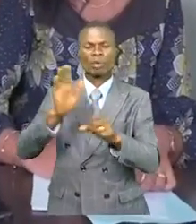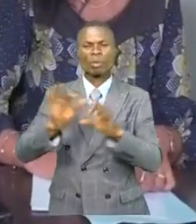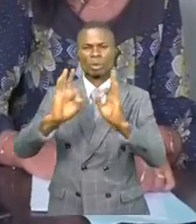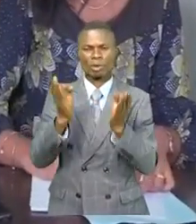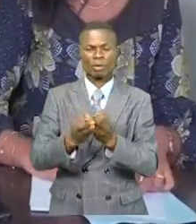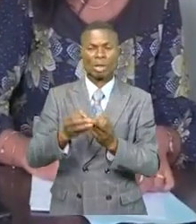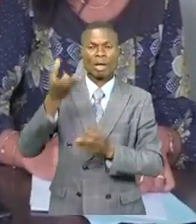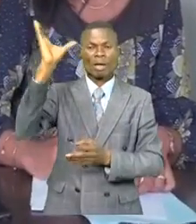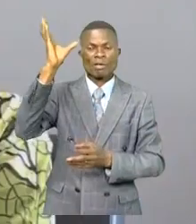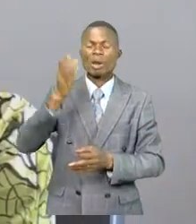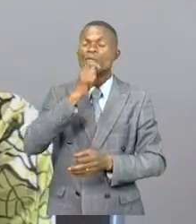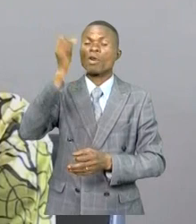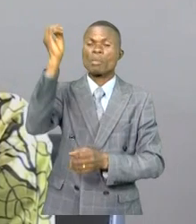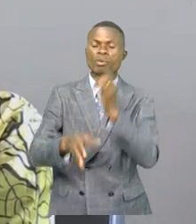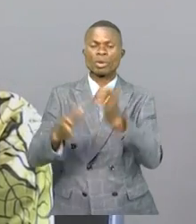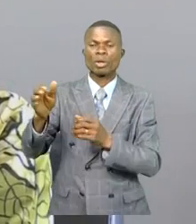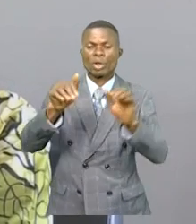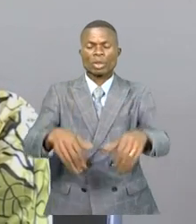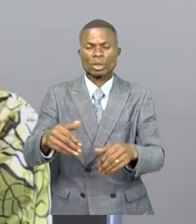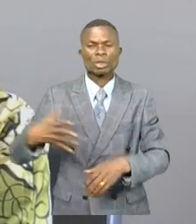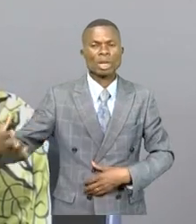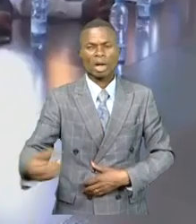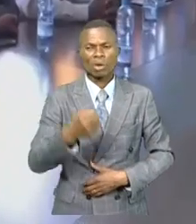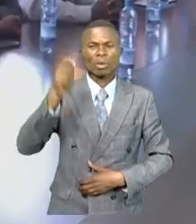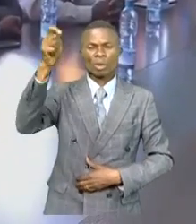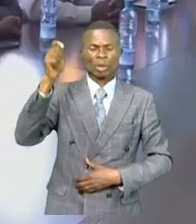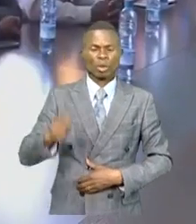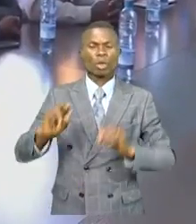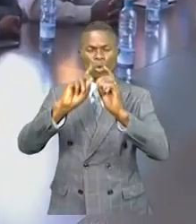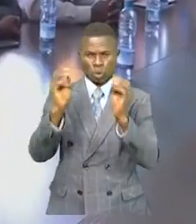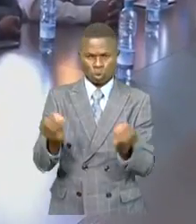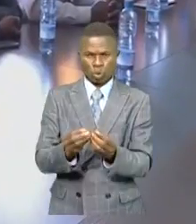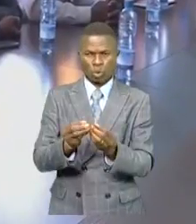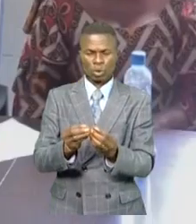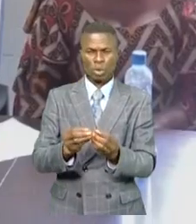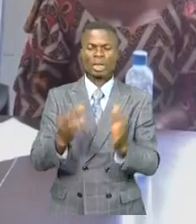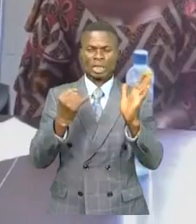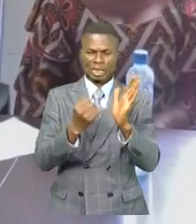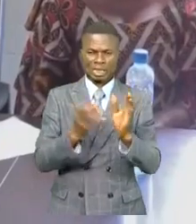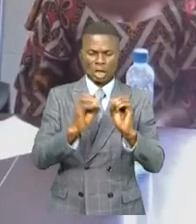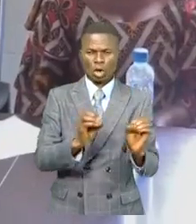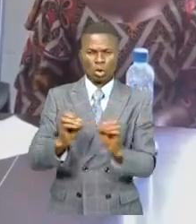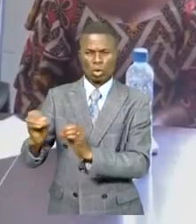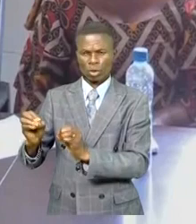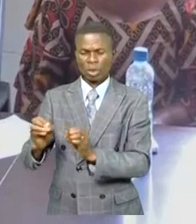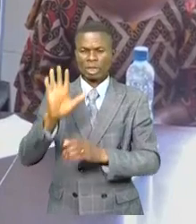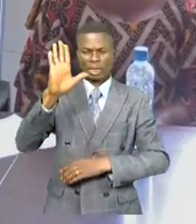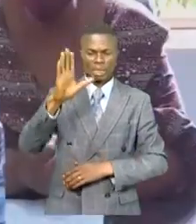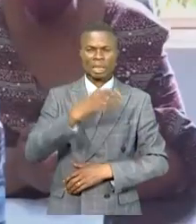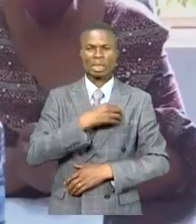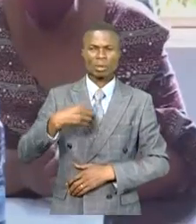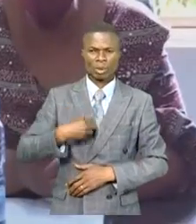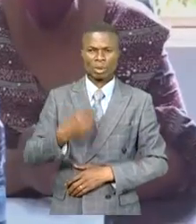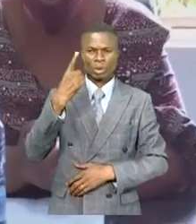villages incendiés, des champs confisqués par les groupes armés, cette délégation composée de 6 organisations, dont 5 féminines et